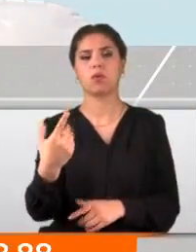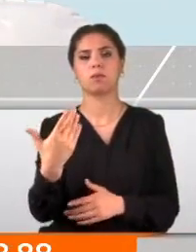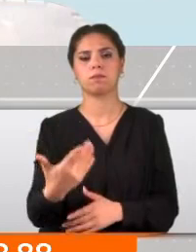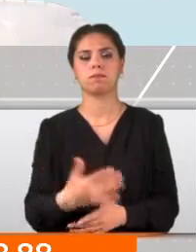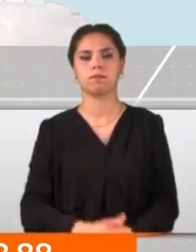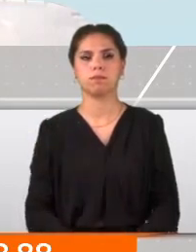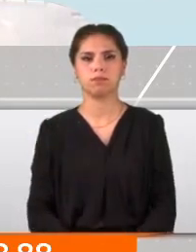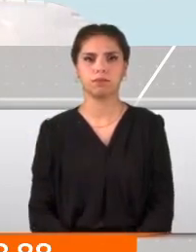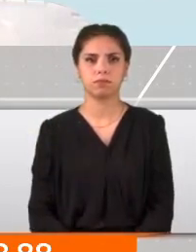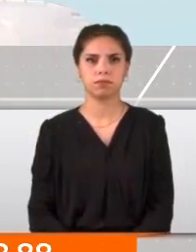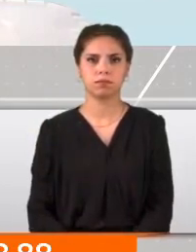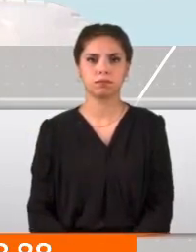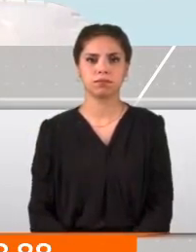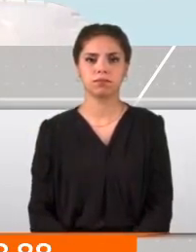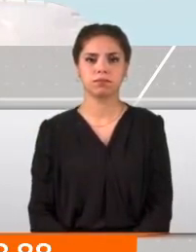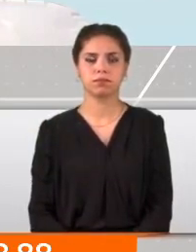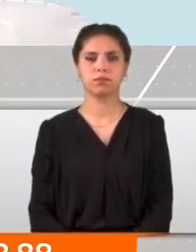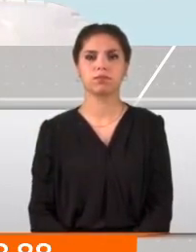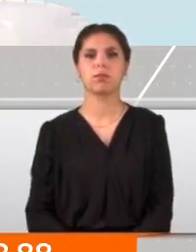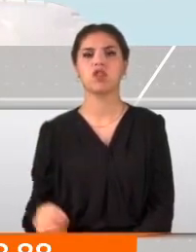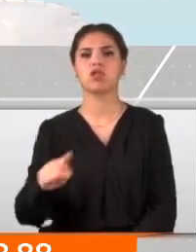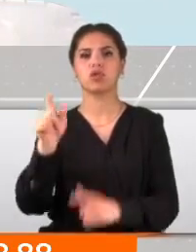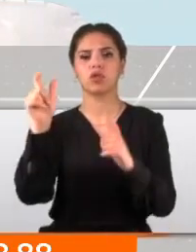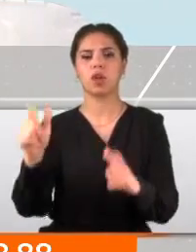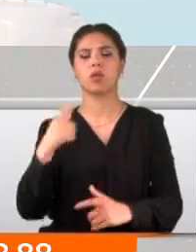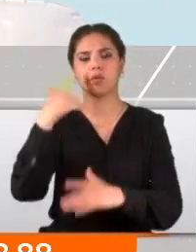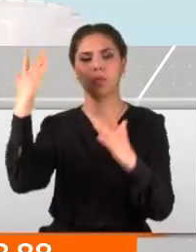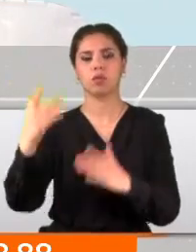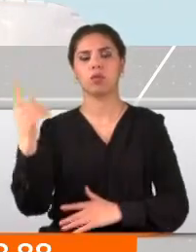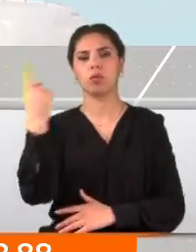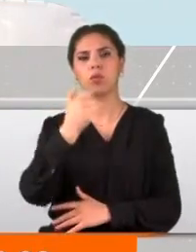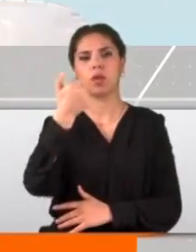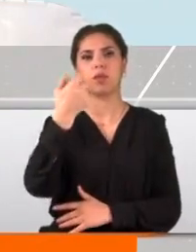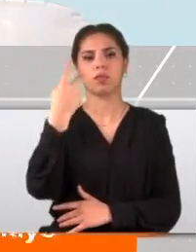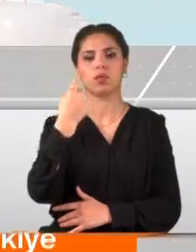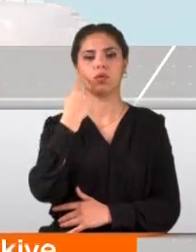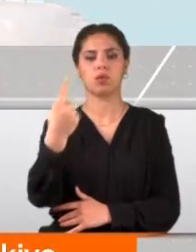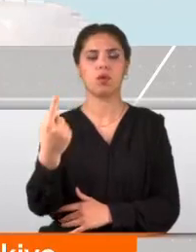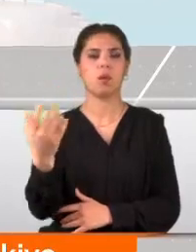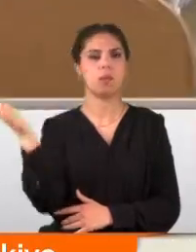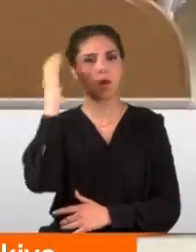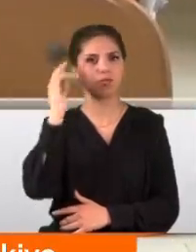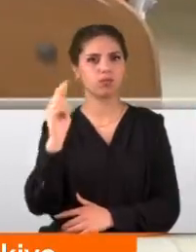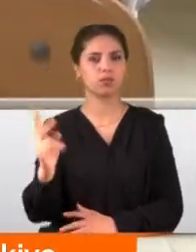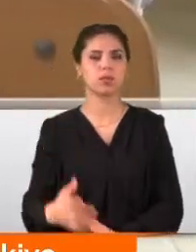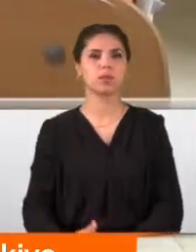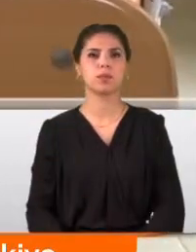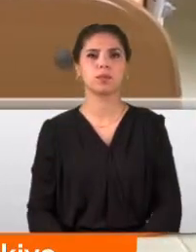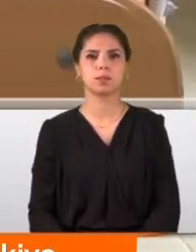oyların 26.96'sını aldı. Şanlıurfa'da da Erdoğan %62.01 ile öndeydi.